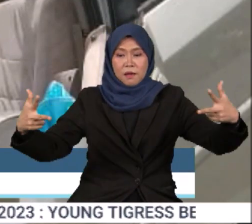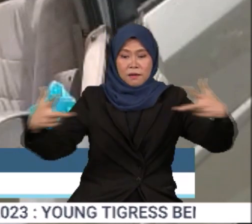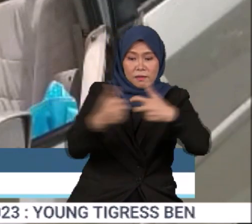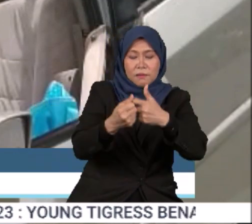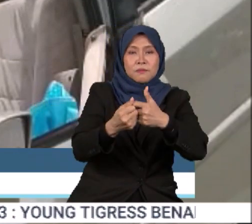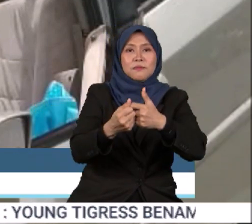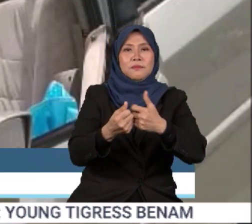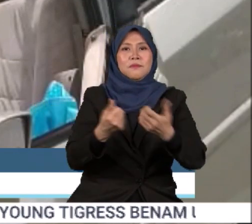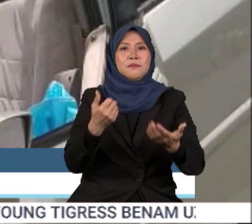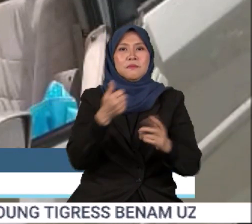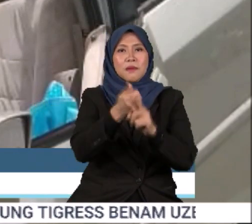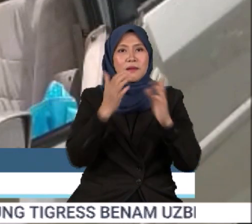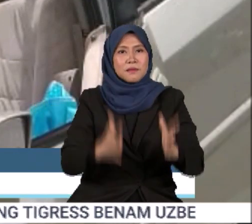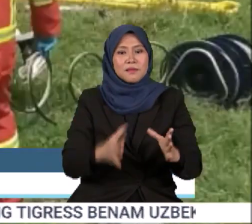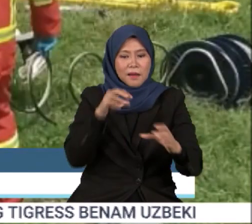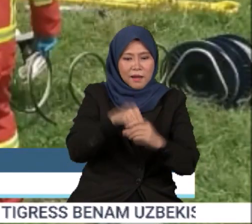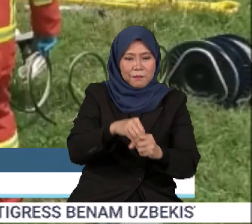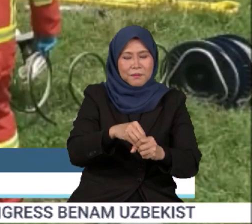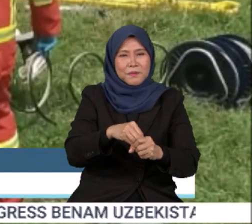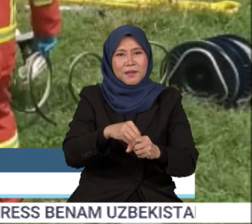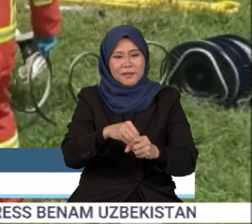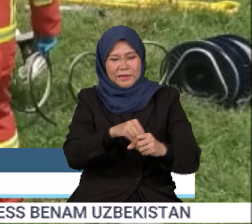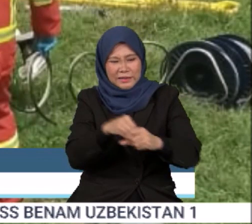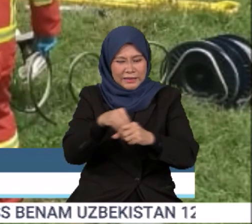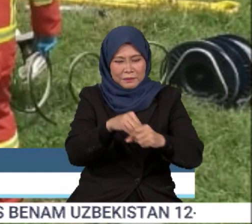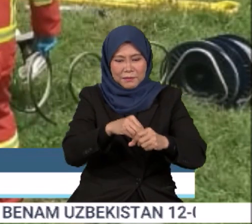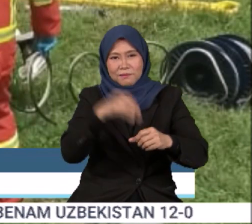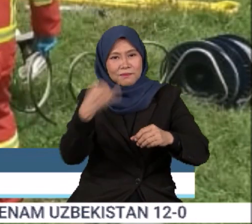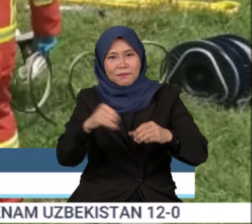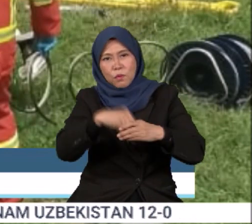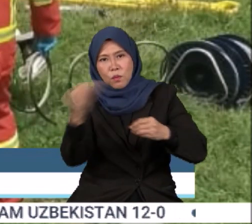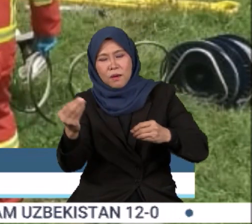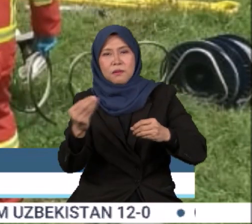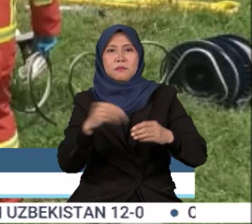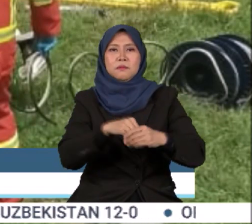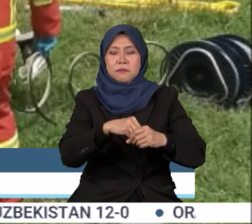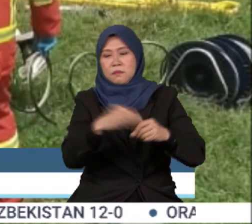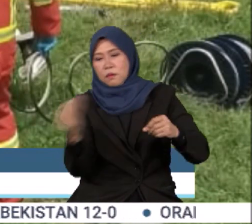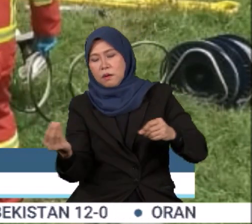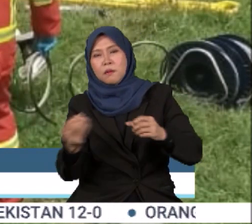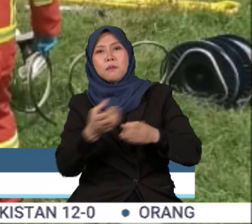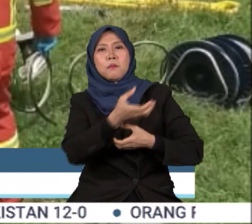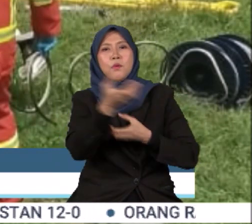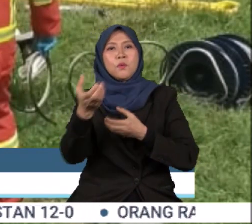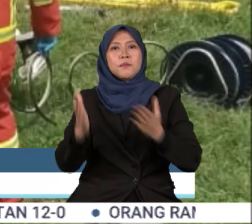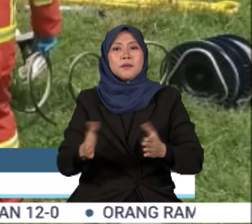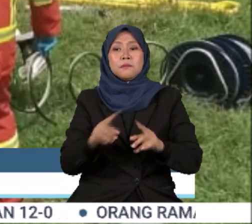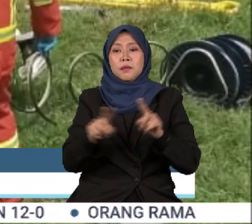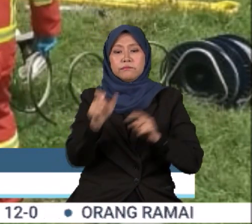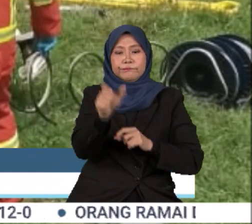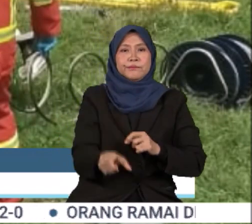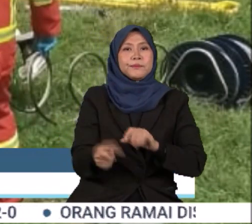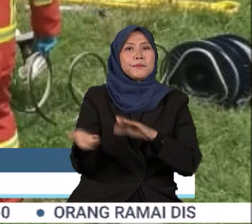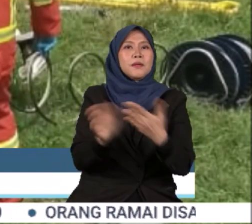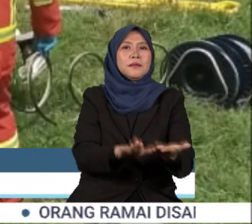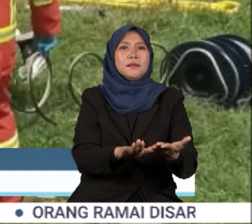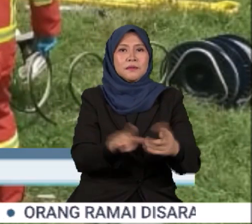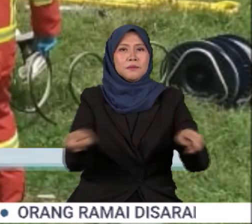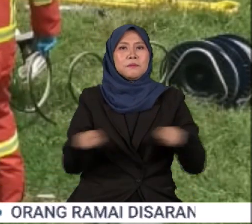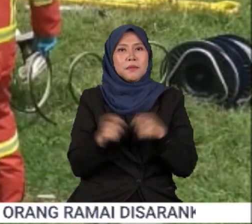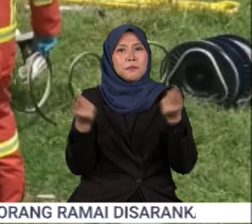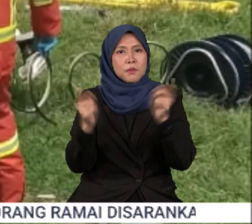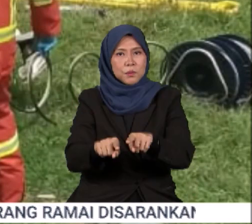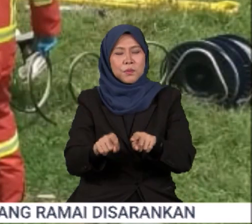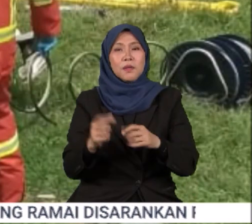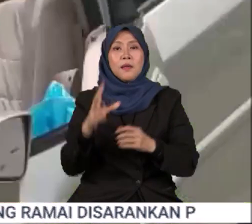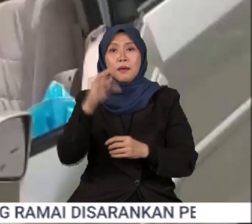mangsa tersebut dan kemudiannya berjaya dikeluarkan anggota Bomba mangsa meninggal dunia di lokasi kejadian pemandu Lori